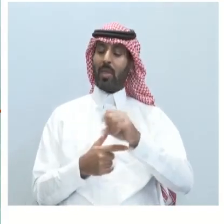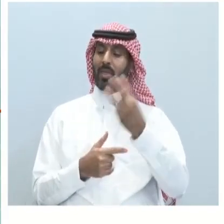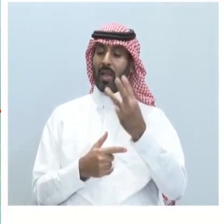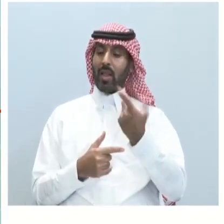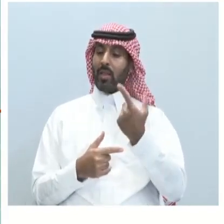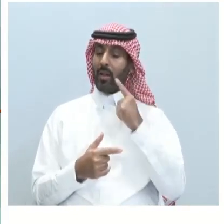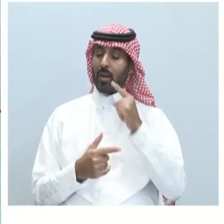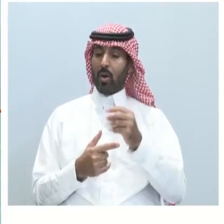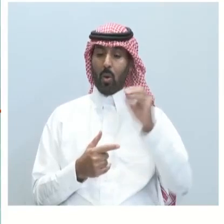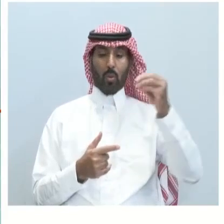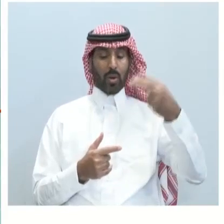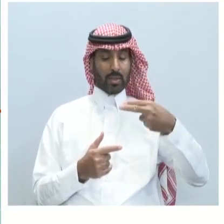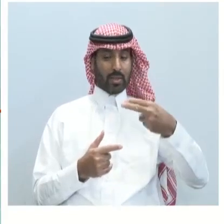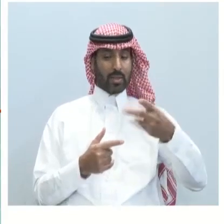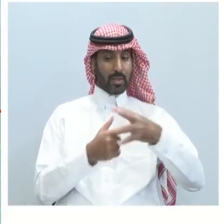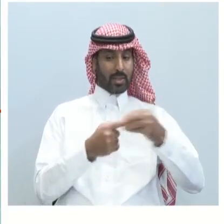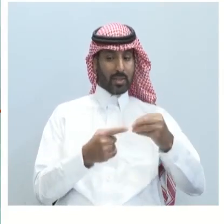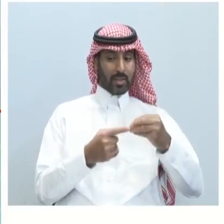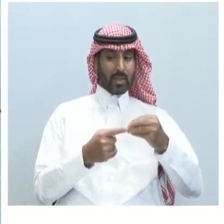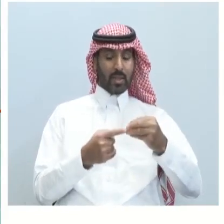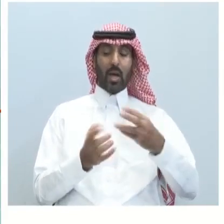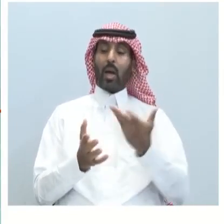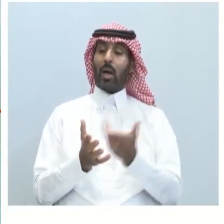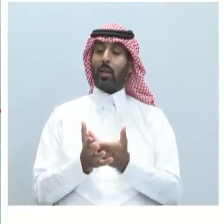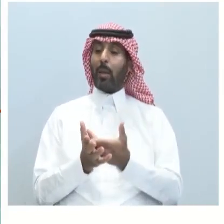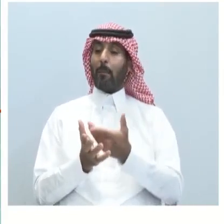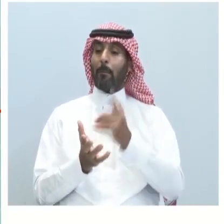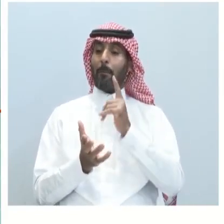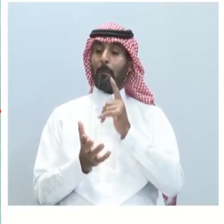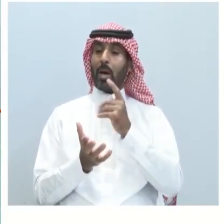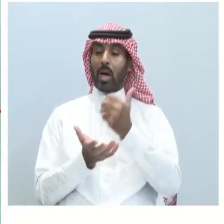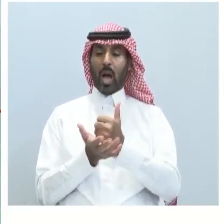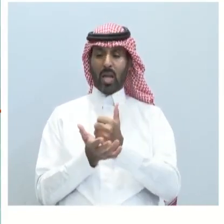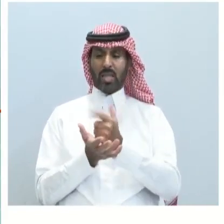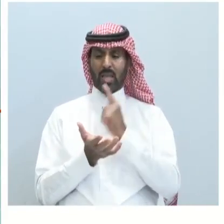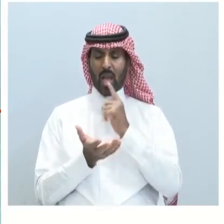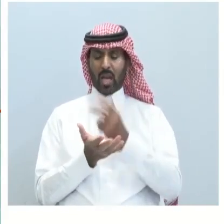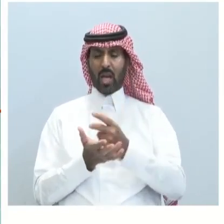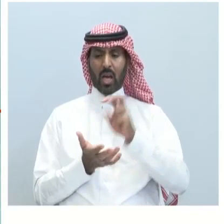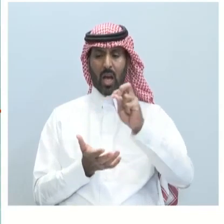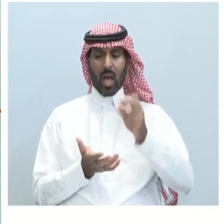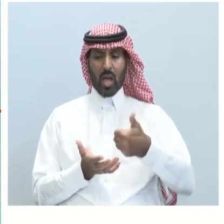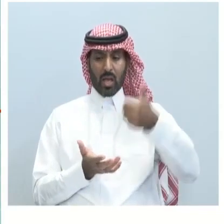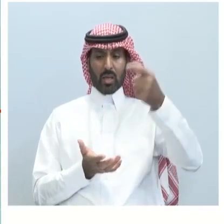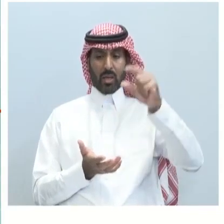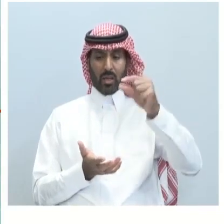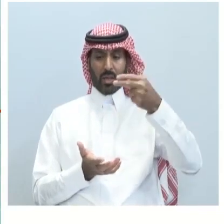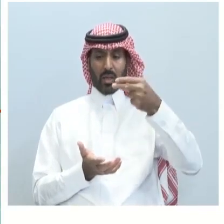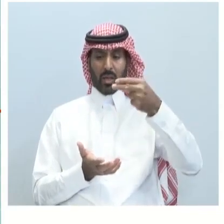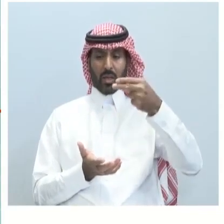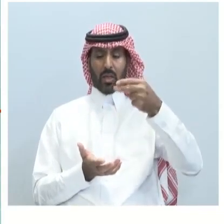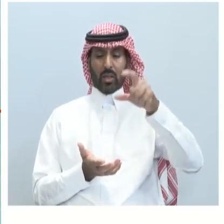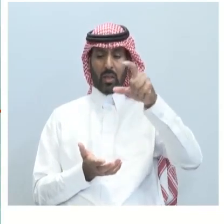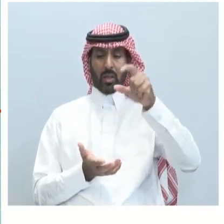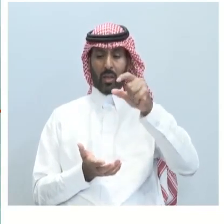الهيدروكسي طيب على انه الماده عندي ايش ماده قاعديه اللي هو المحلول يكون محلول